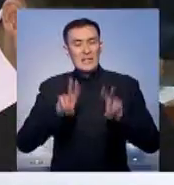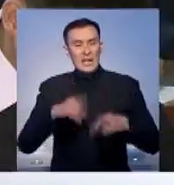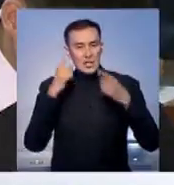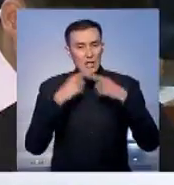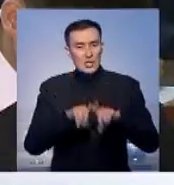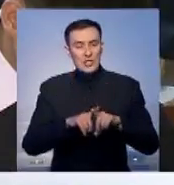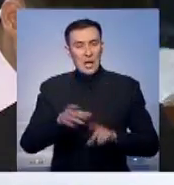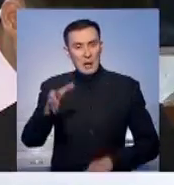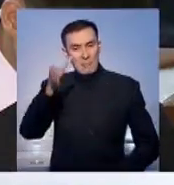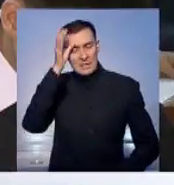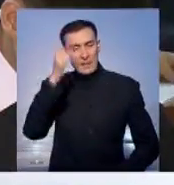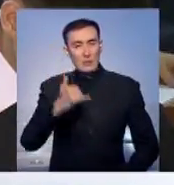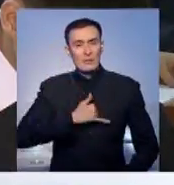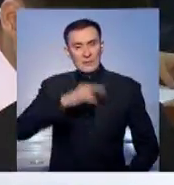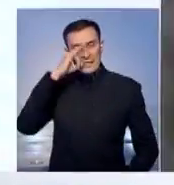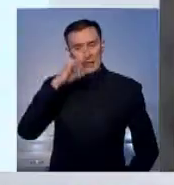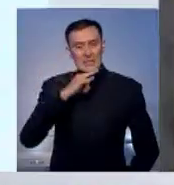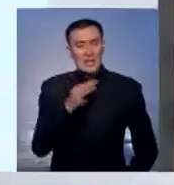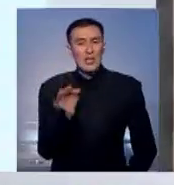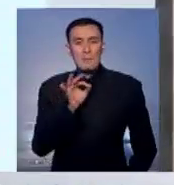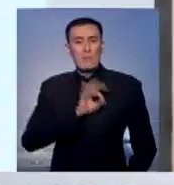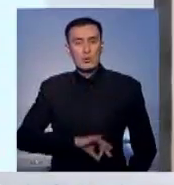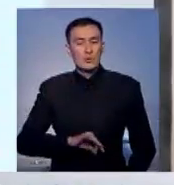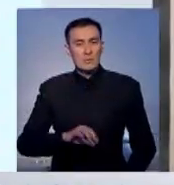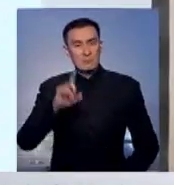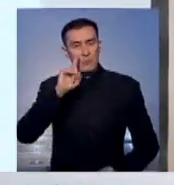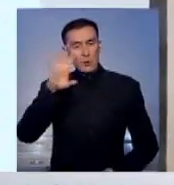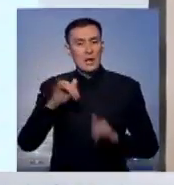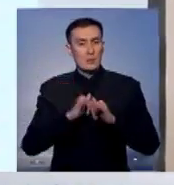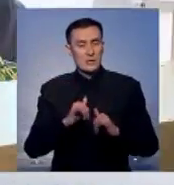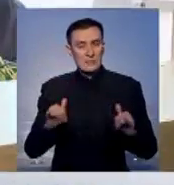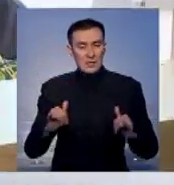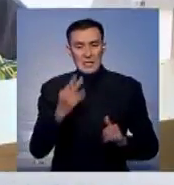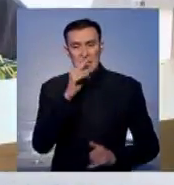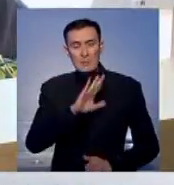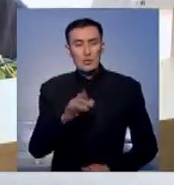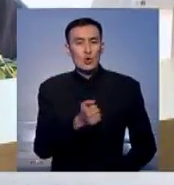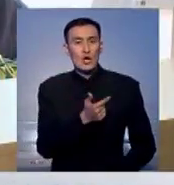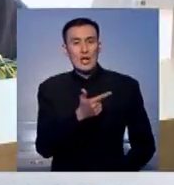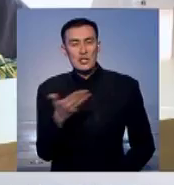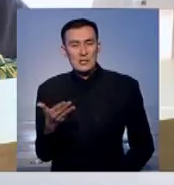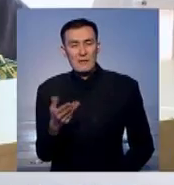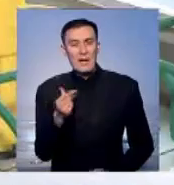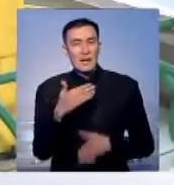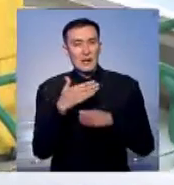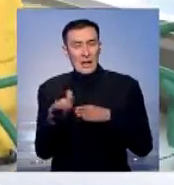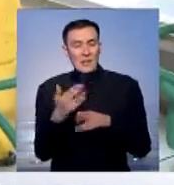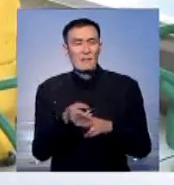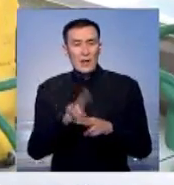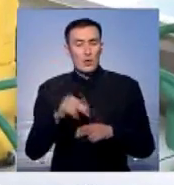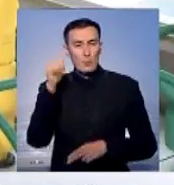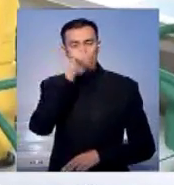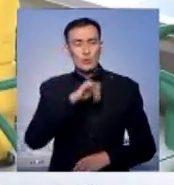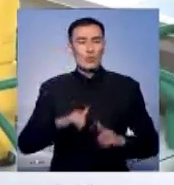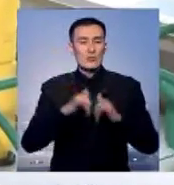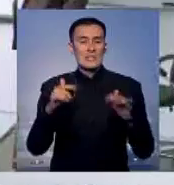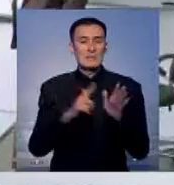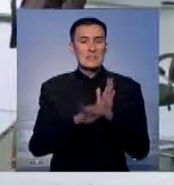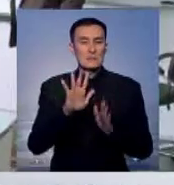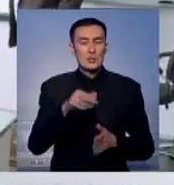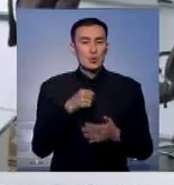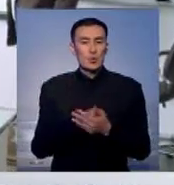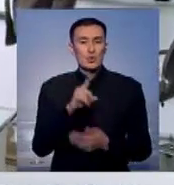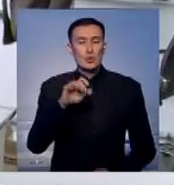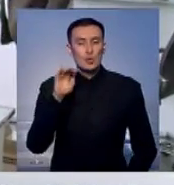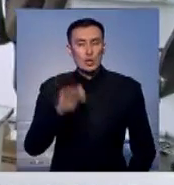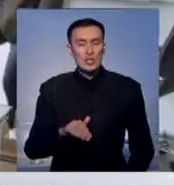Профессионально-техническое образование в нашей стране не пользуется популярностью. Несмотря на то, что количество грантов в этом году увеличили с 75 до